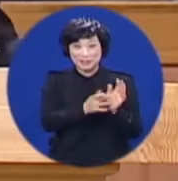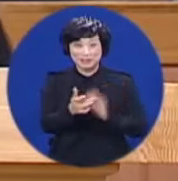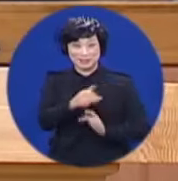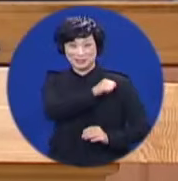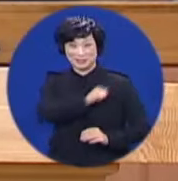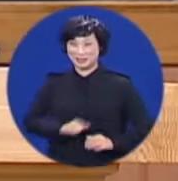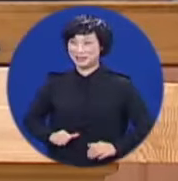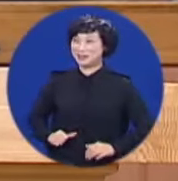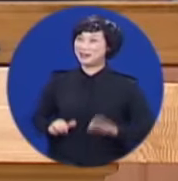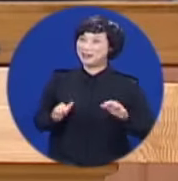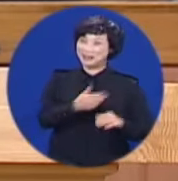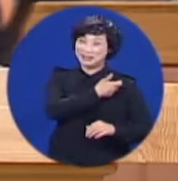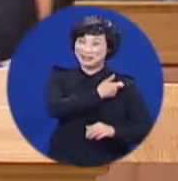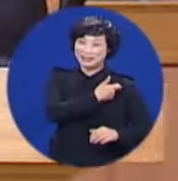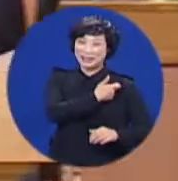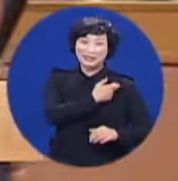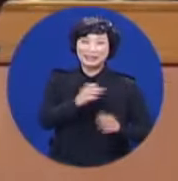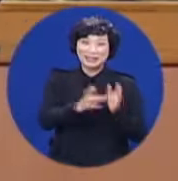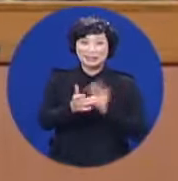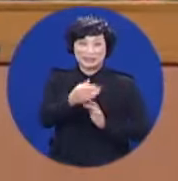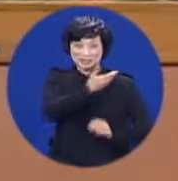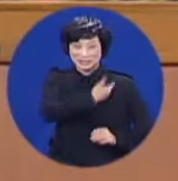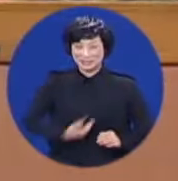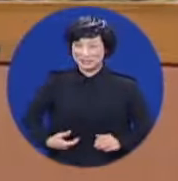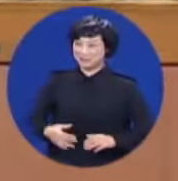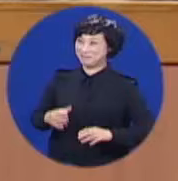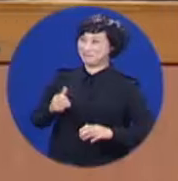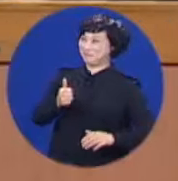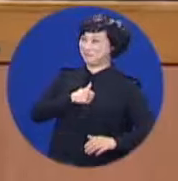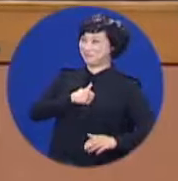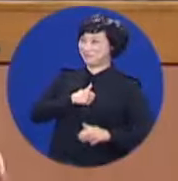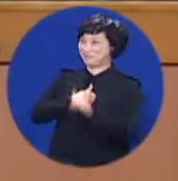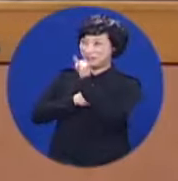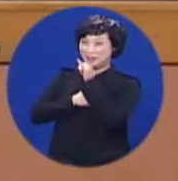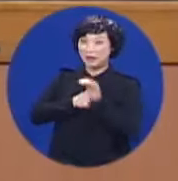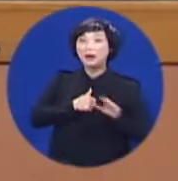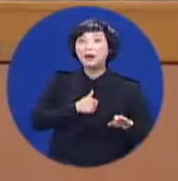의기양양했죠. 야, 예수가